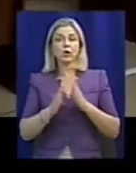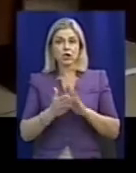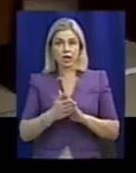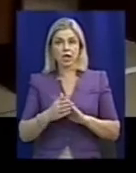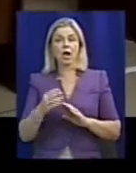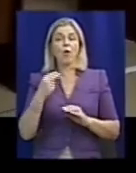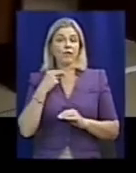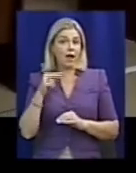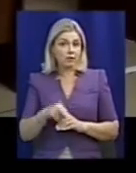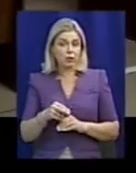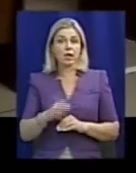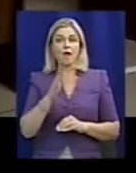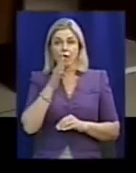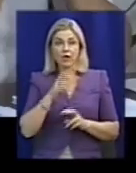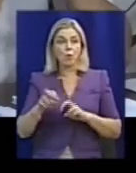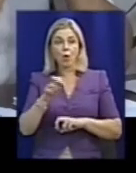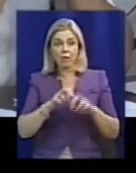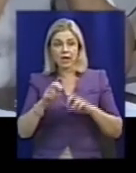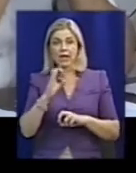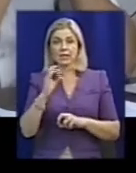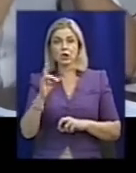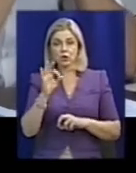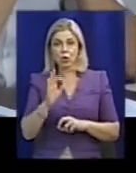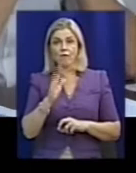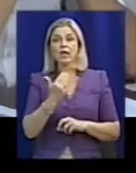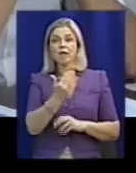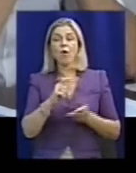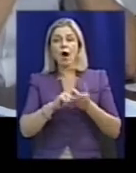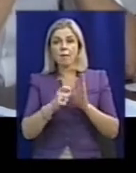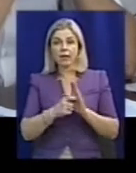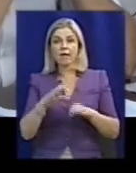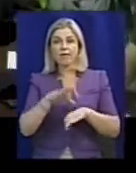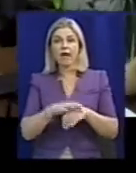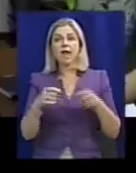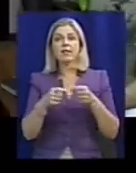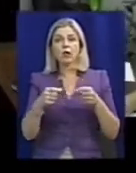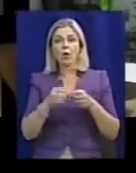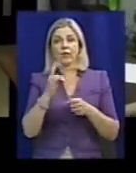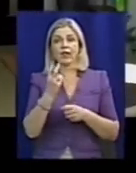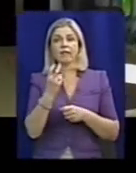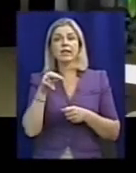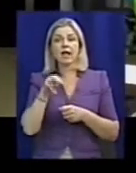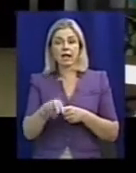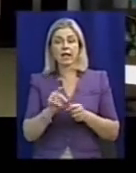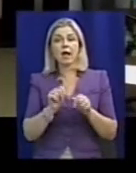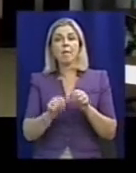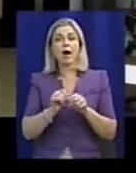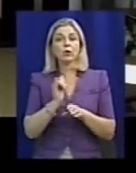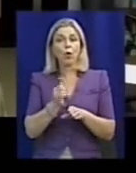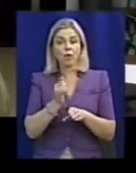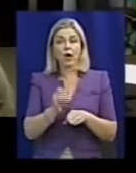час обшуків в слідчому ізоляторі в робочому кабінеті Романа Цибулі виявили талони на 200 літрів пального. Проте, за